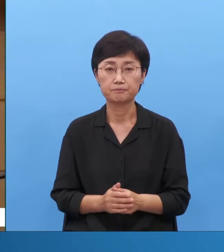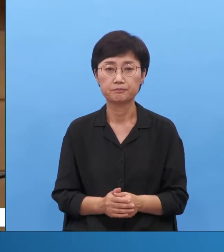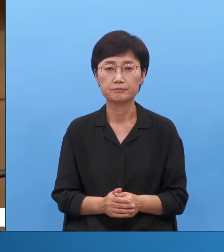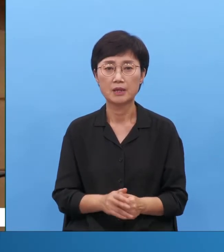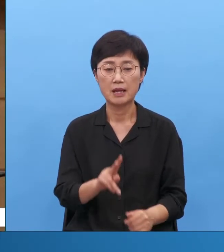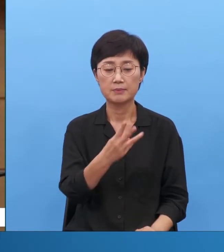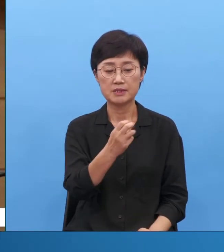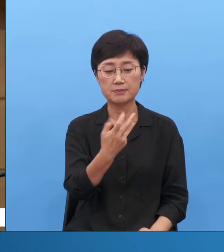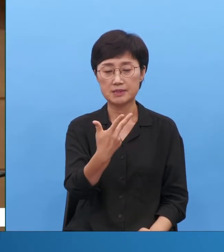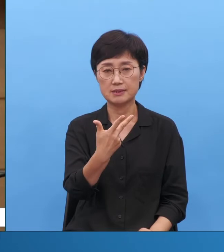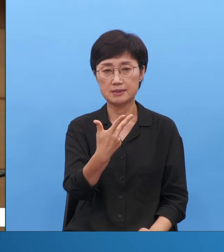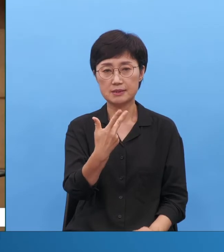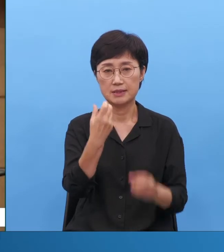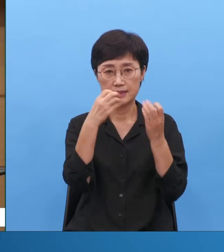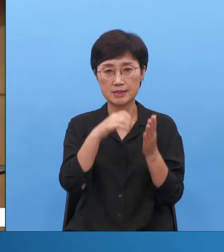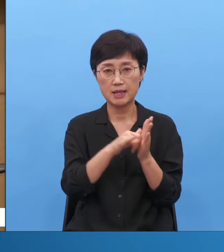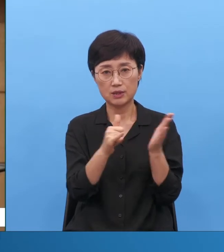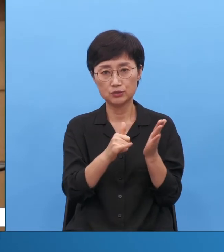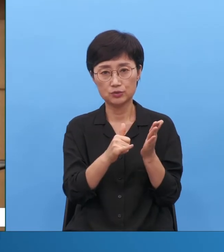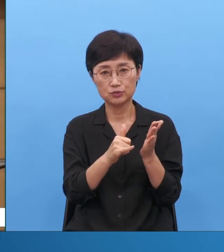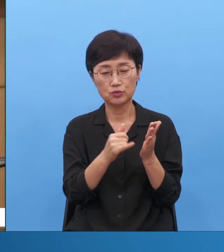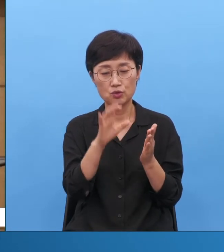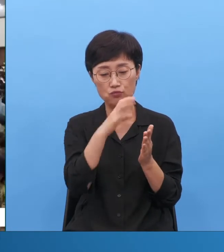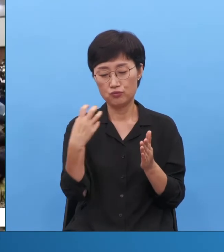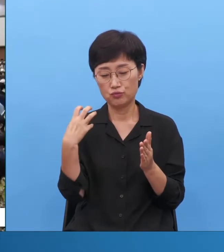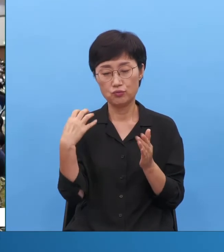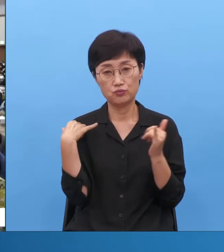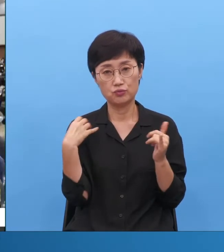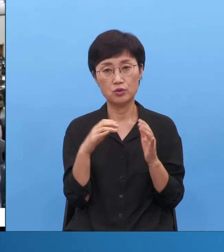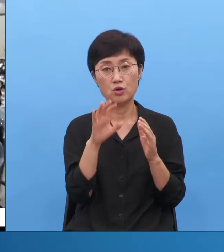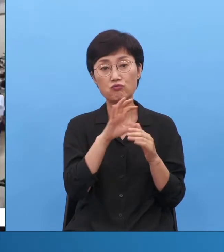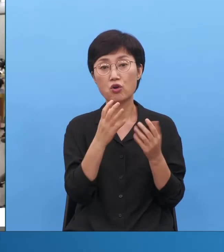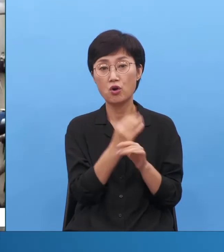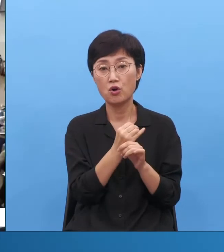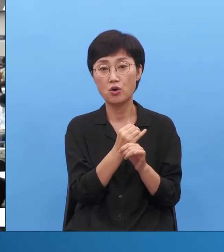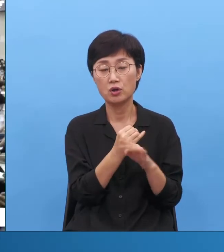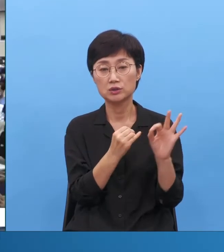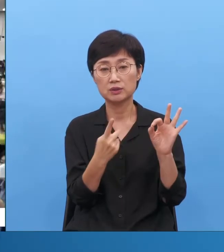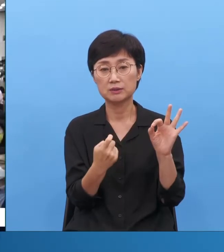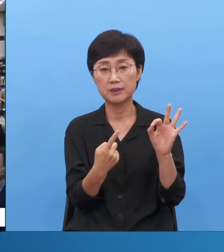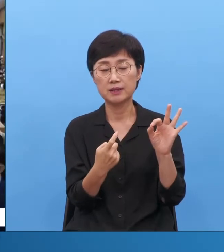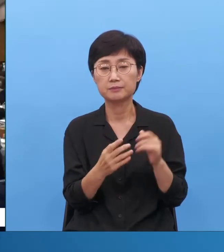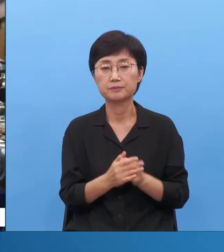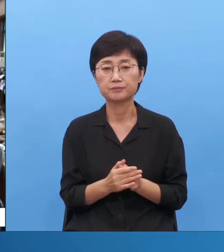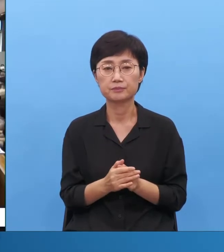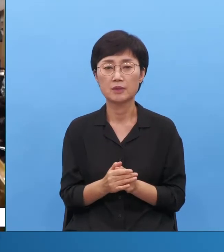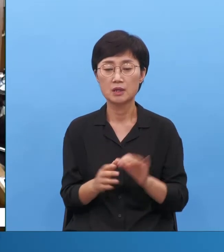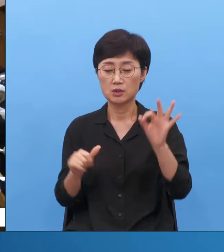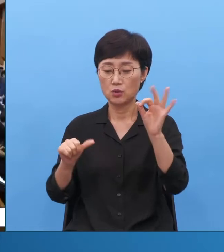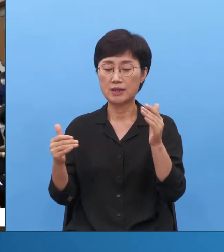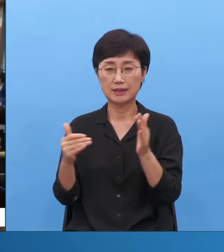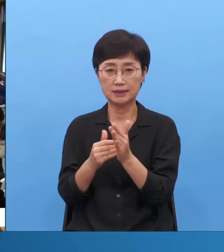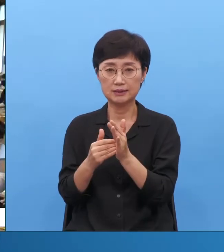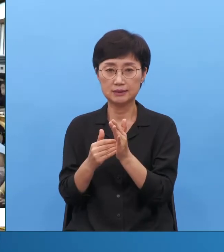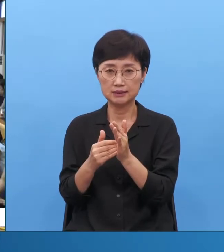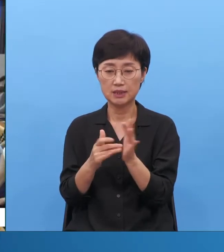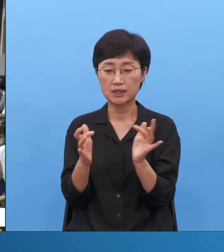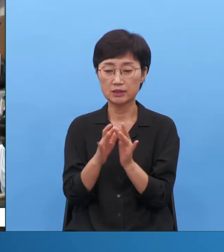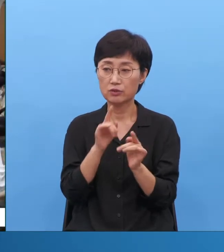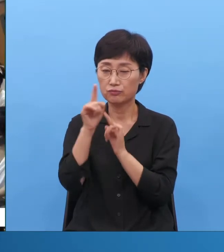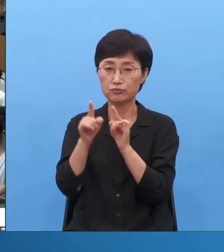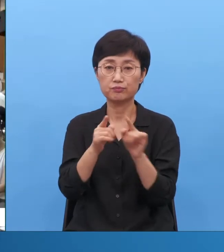(237) 새가족 현장 사역자 훈련이 오는 10월 11일 덕평 RUTC에서 열립니다. 오는 10월 5일까지